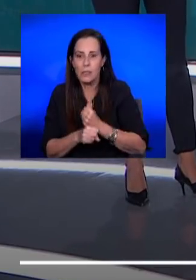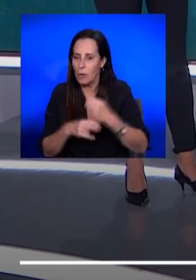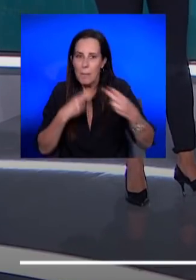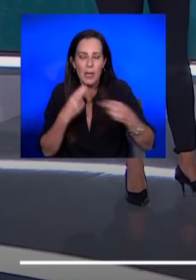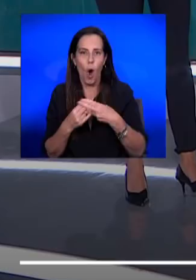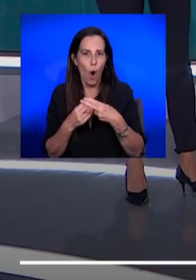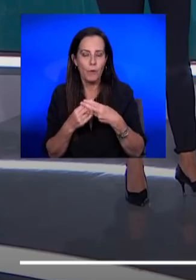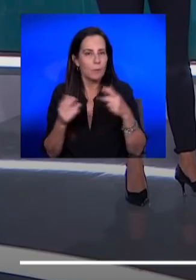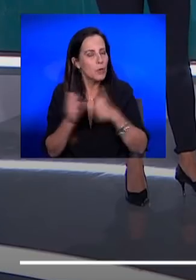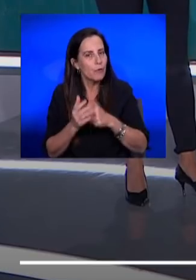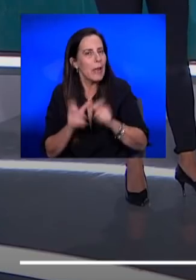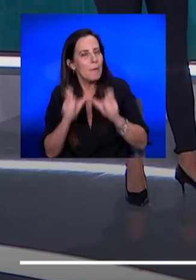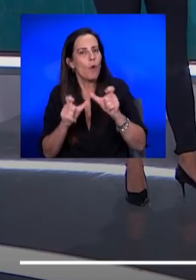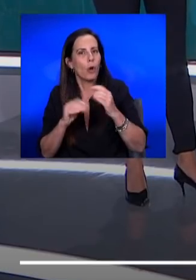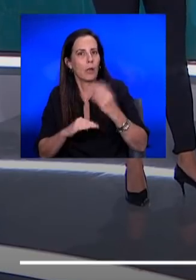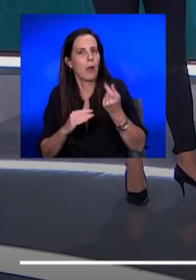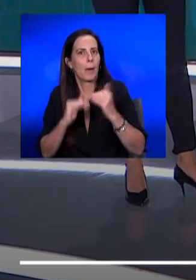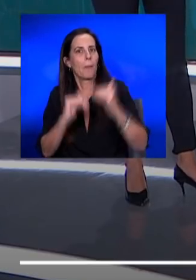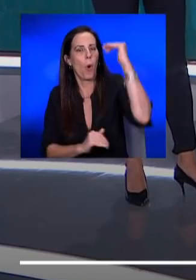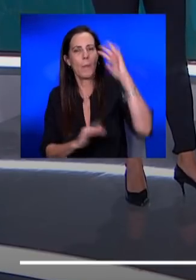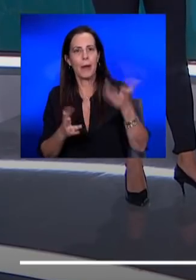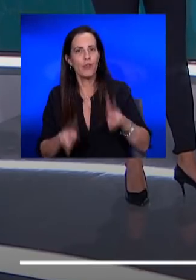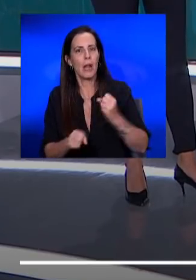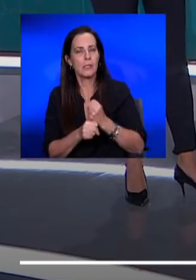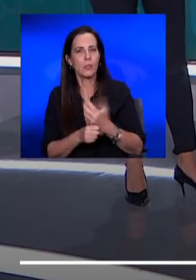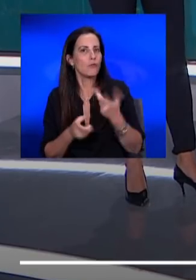הקצר כדי לבלום את המגמה המדאיגה הזאת?